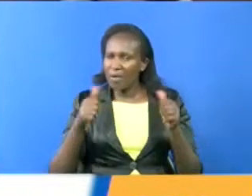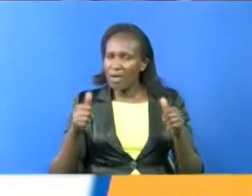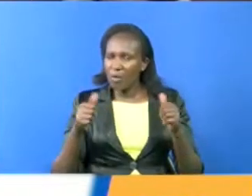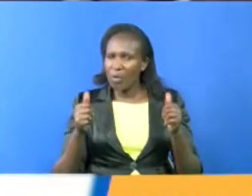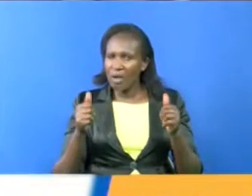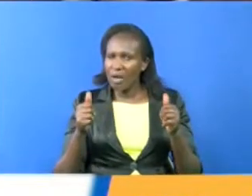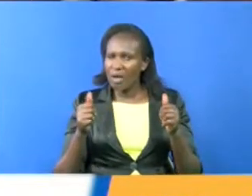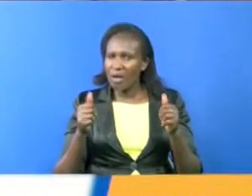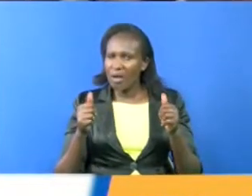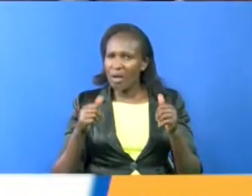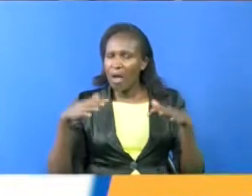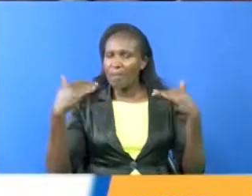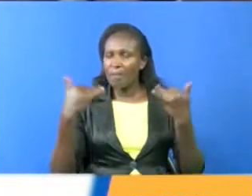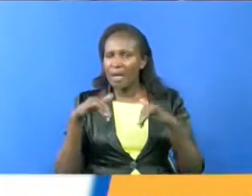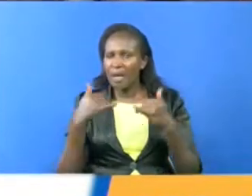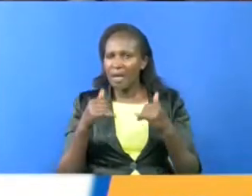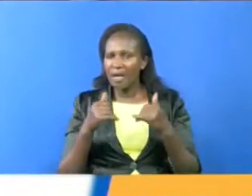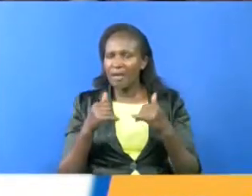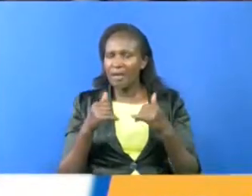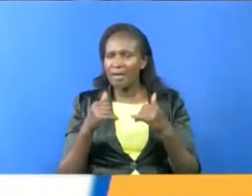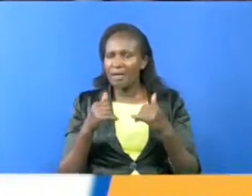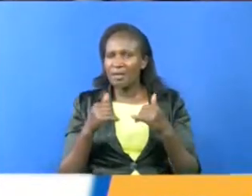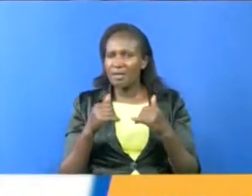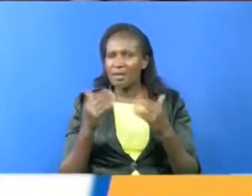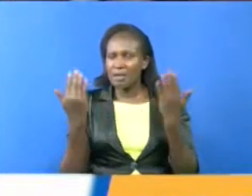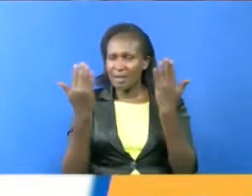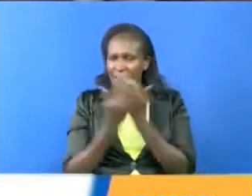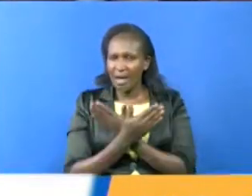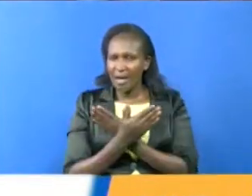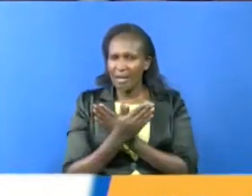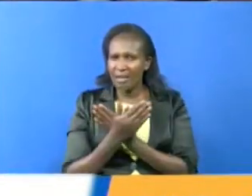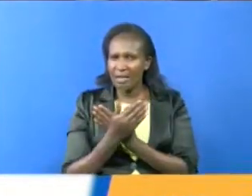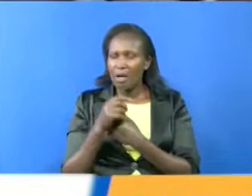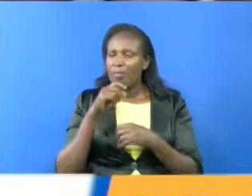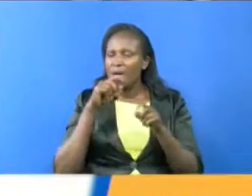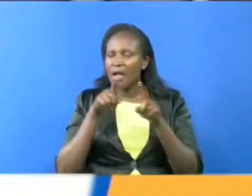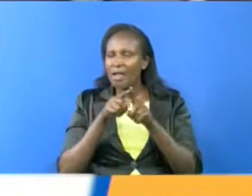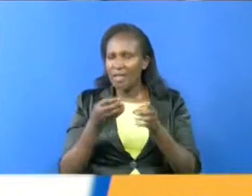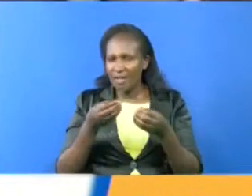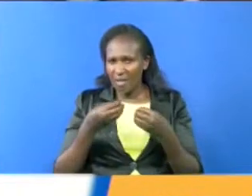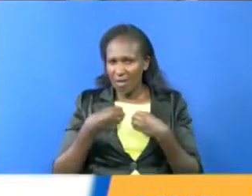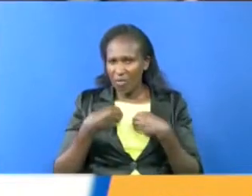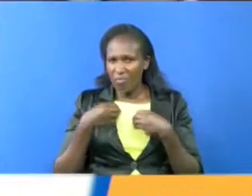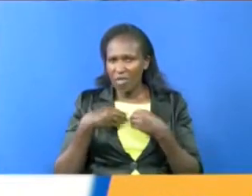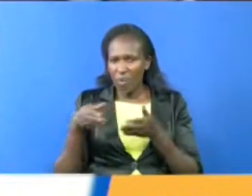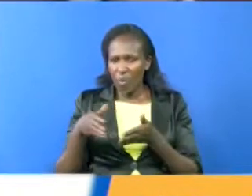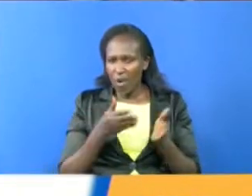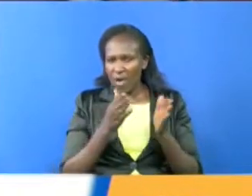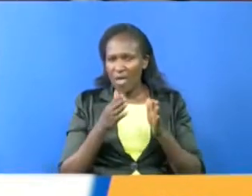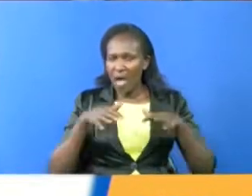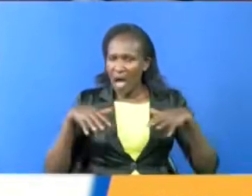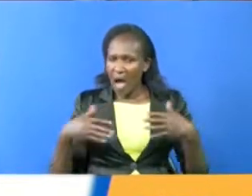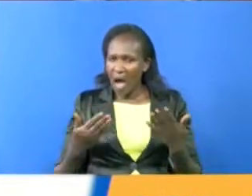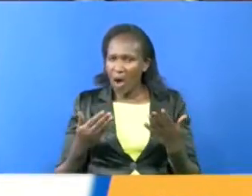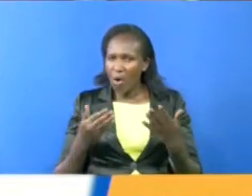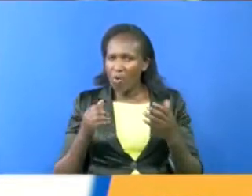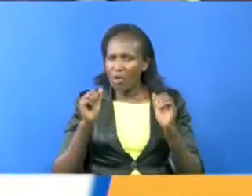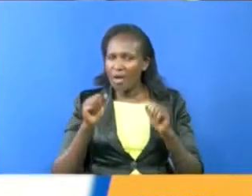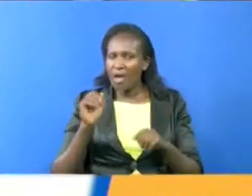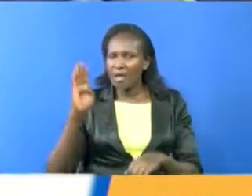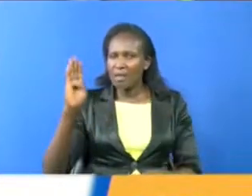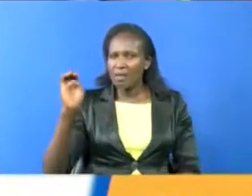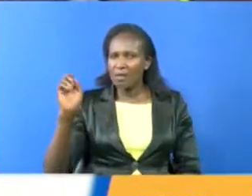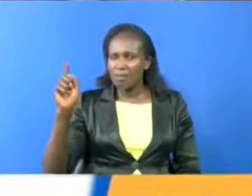game ya Man U hiyo usiku. Na yeye mwenyewe ndo alinipa bet tips yenye venye tutabet.